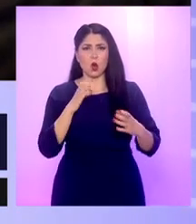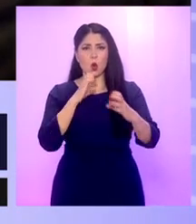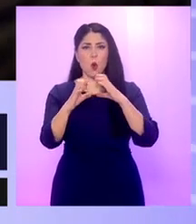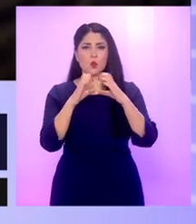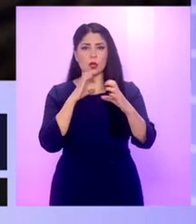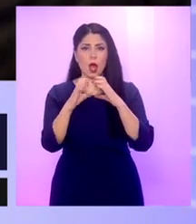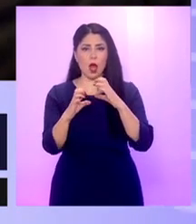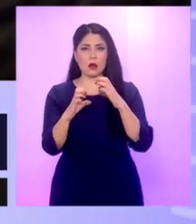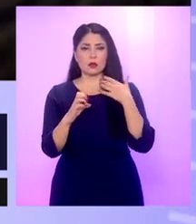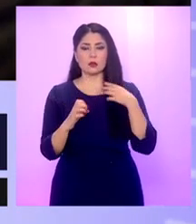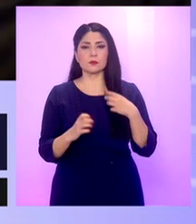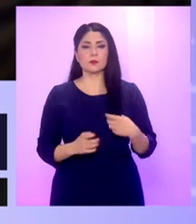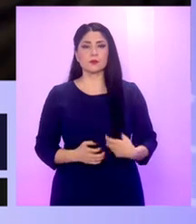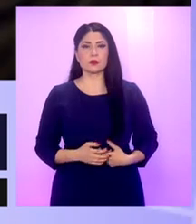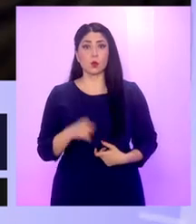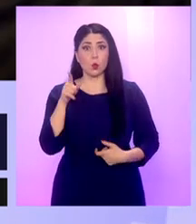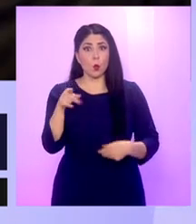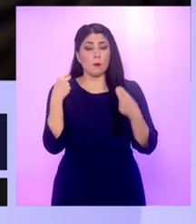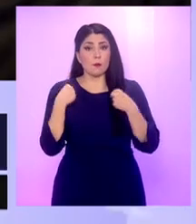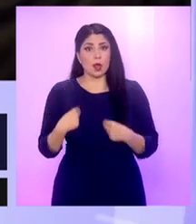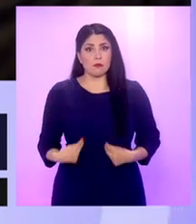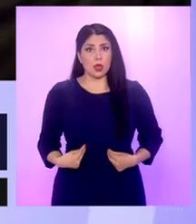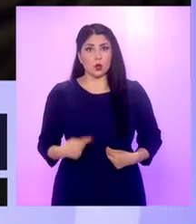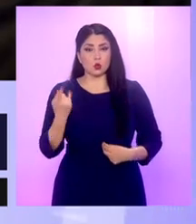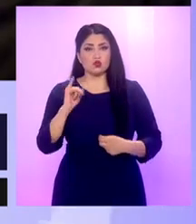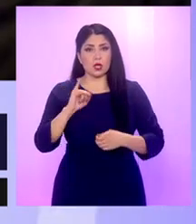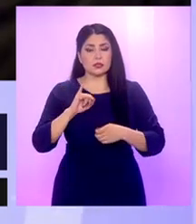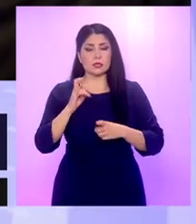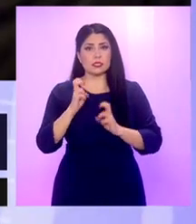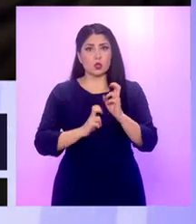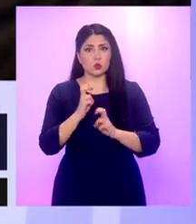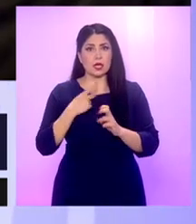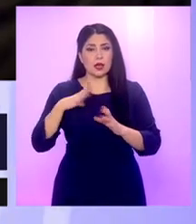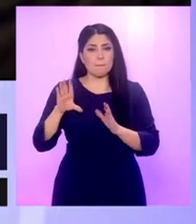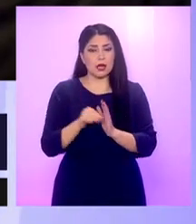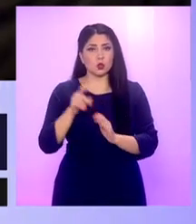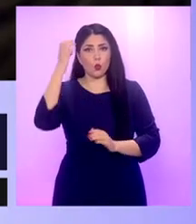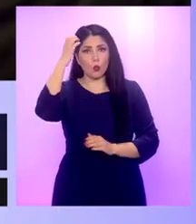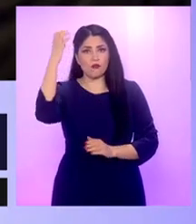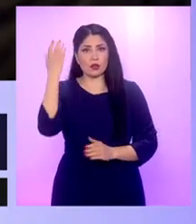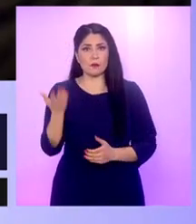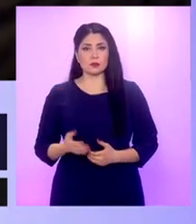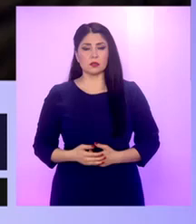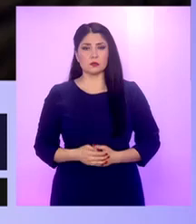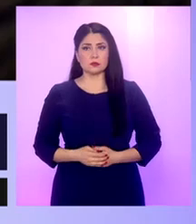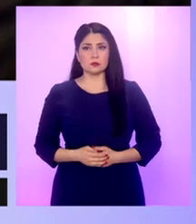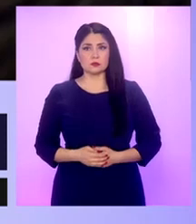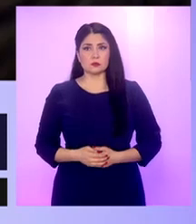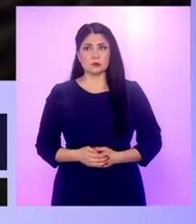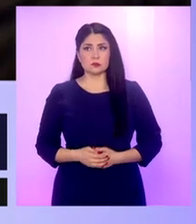comunicare cu premierul, cu structurile din care face parte guvernamentale domnul